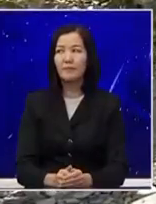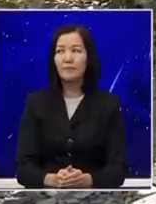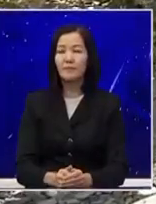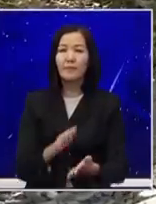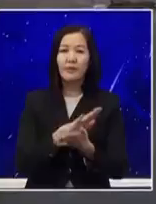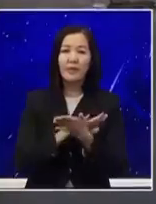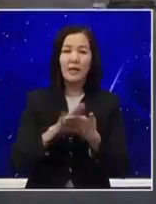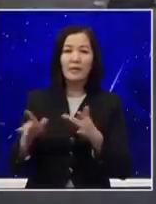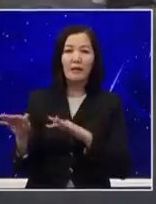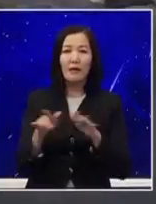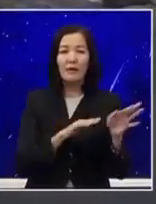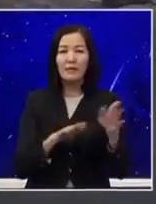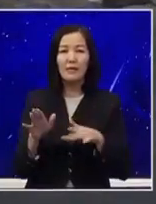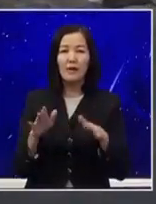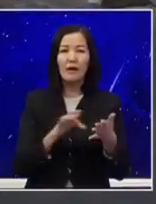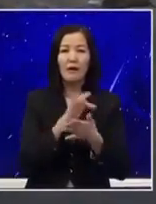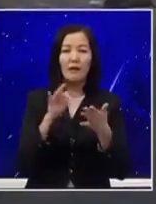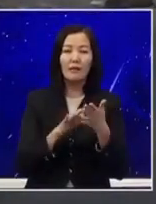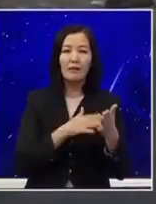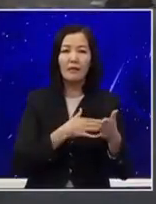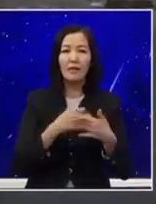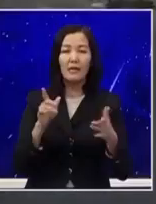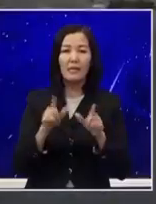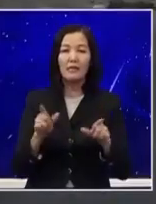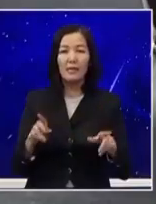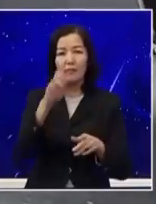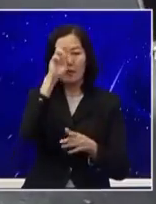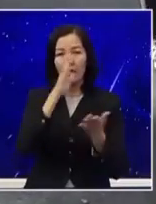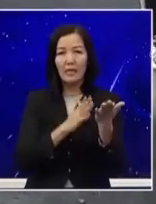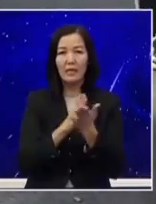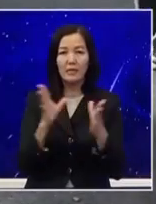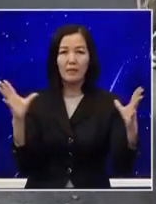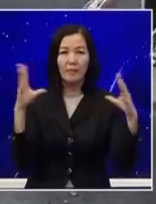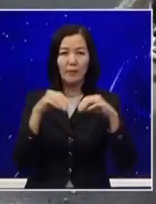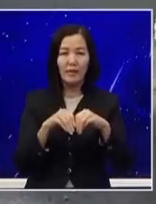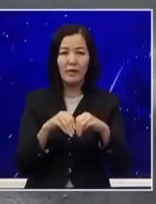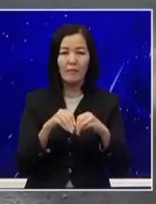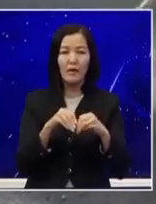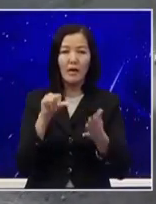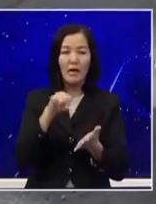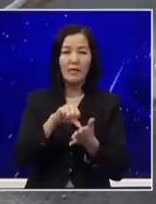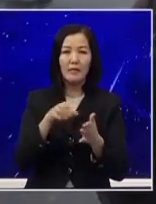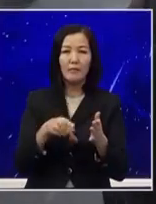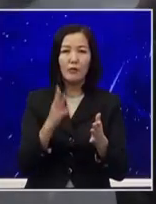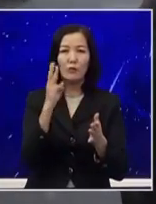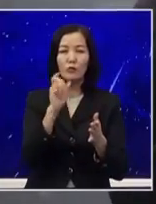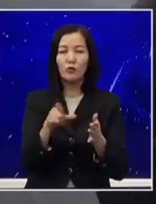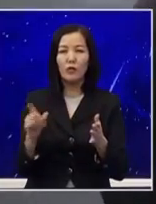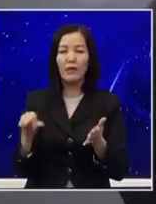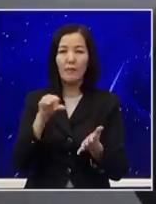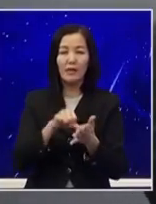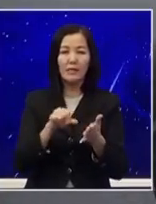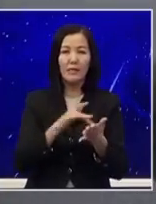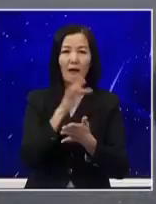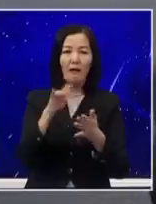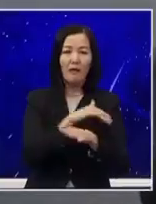Тазалық акциясына шаһардағы тұрғындар, еріктілер және мемлекеттік қызметкерлер бір кісідей атсалысты. 1300-ден аса адам қатысты. Олар қала